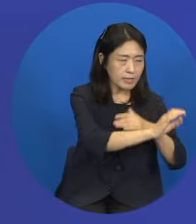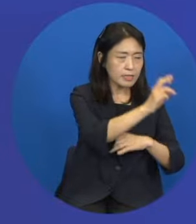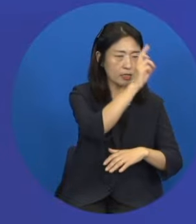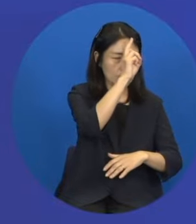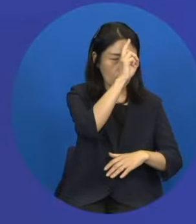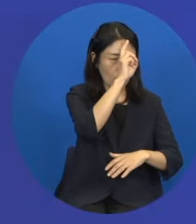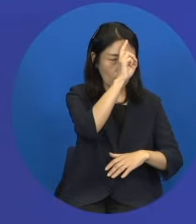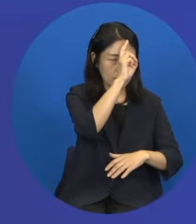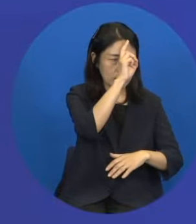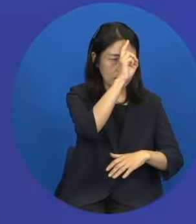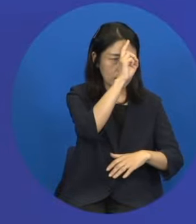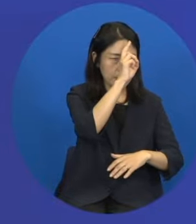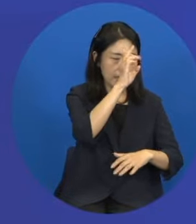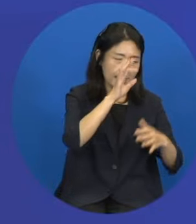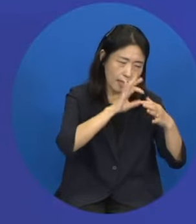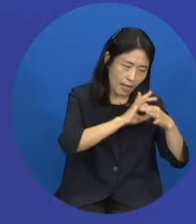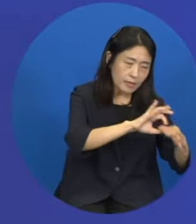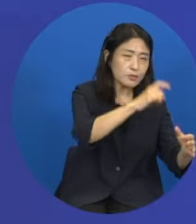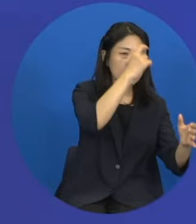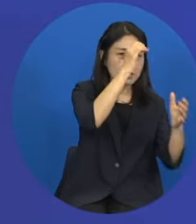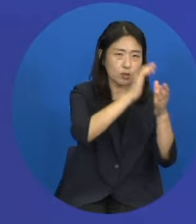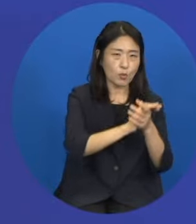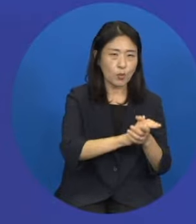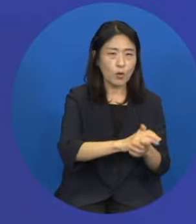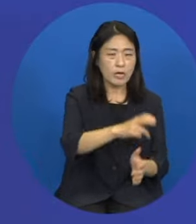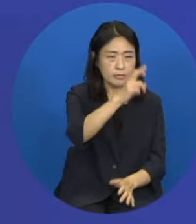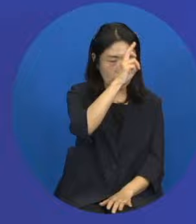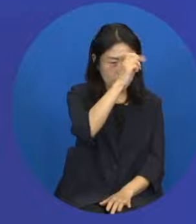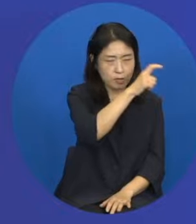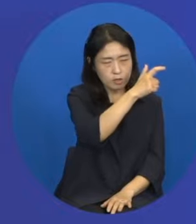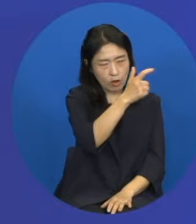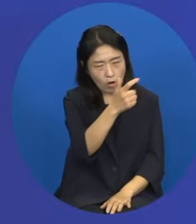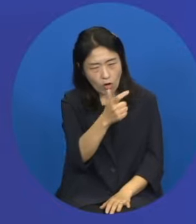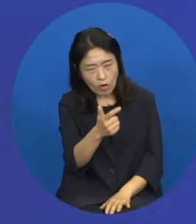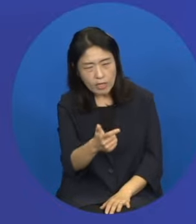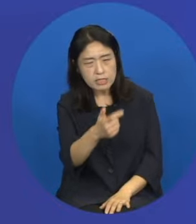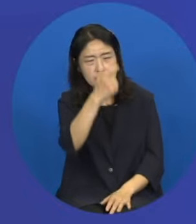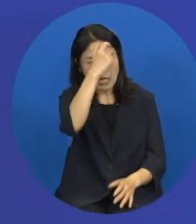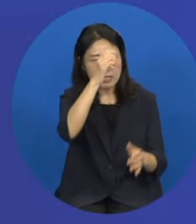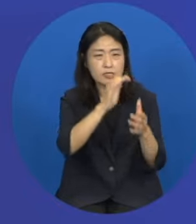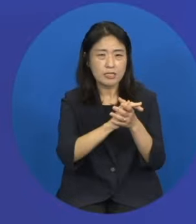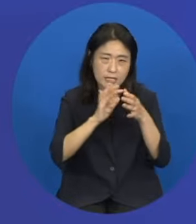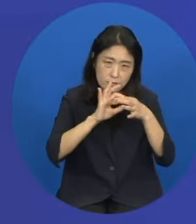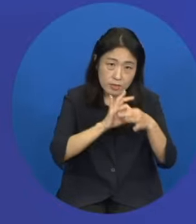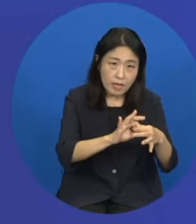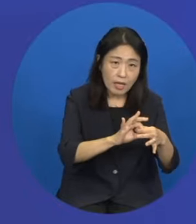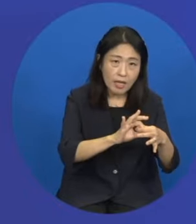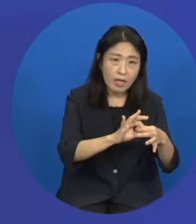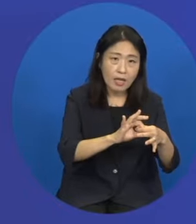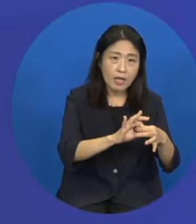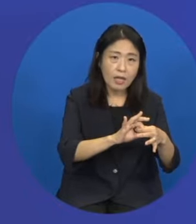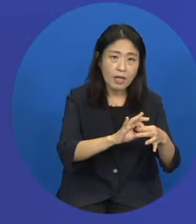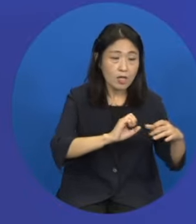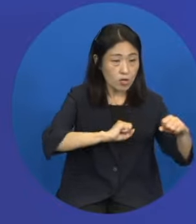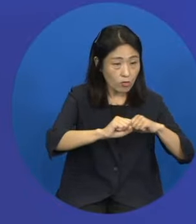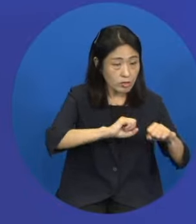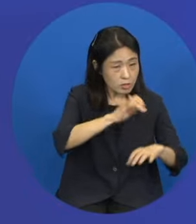기도하죠. 아무런 역사가 없어요. 점심부터 저녁까지 기도하죠. 아무런 역사가 없어요.